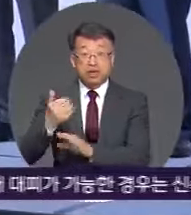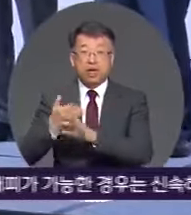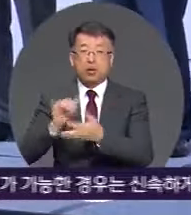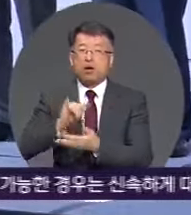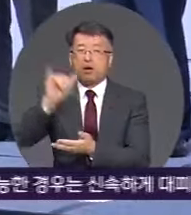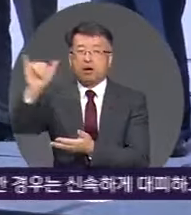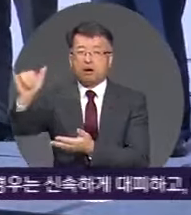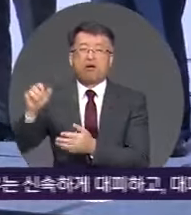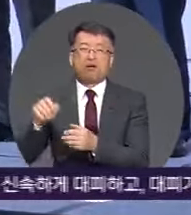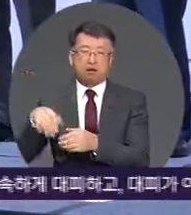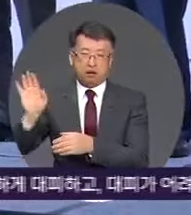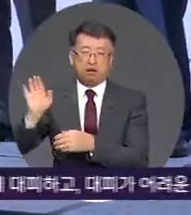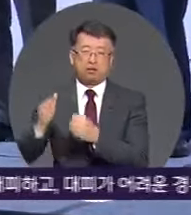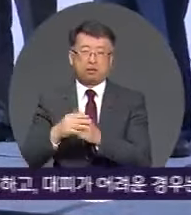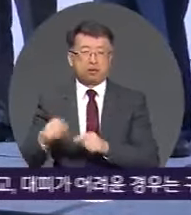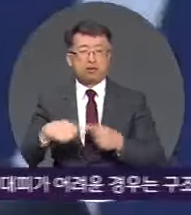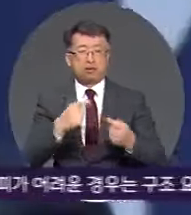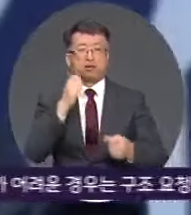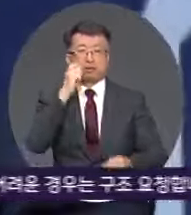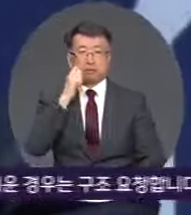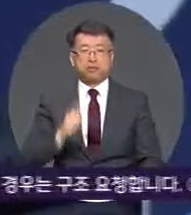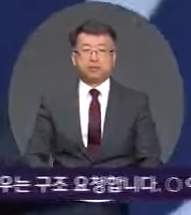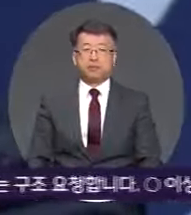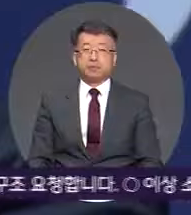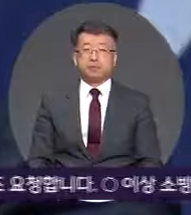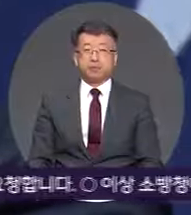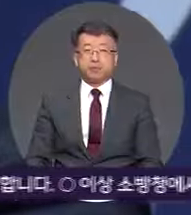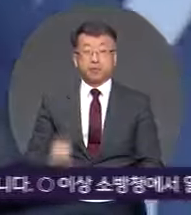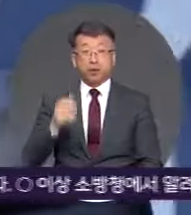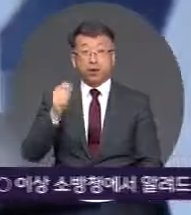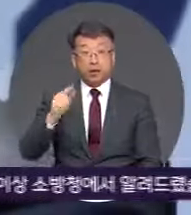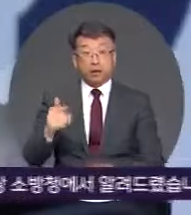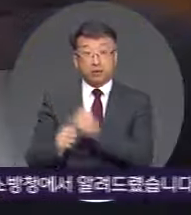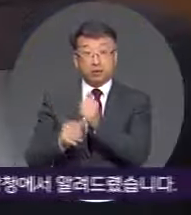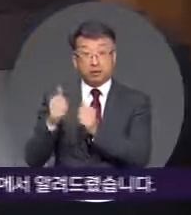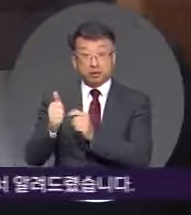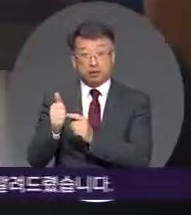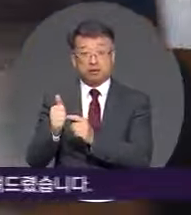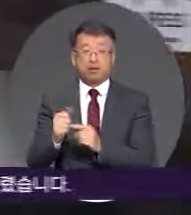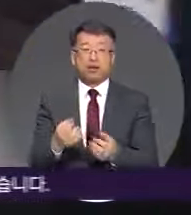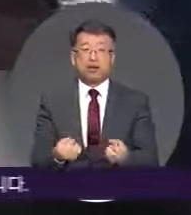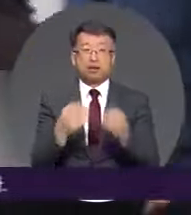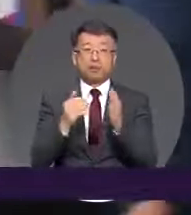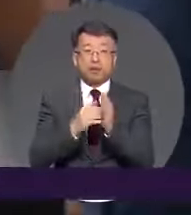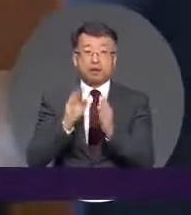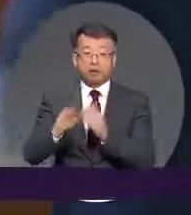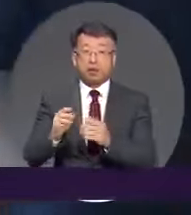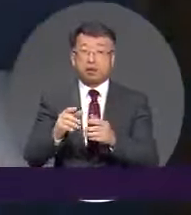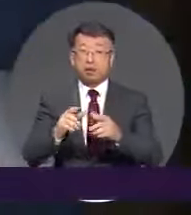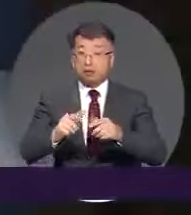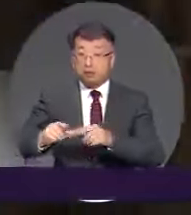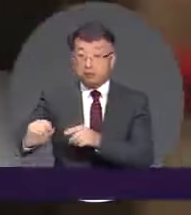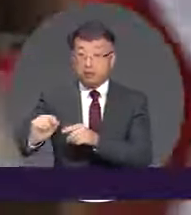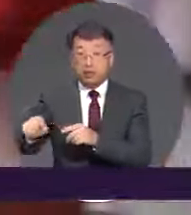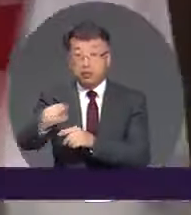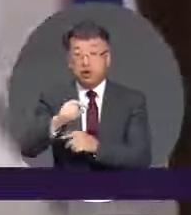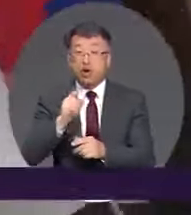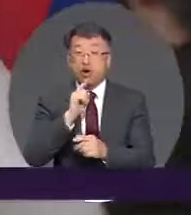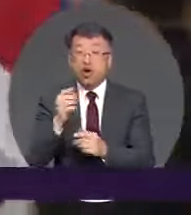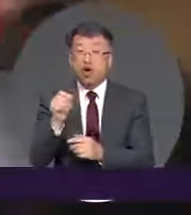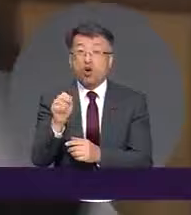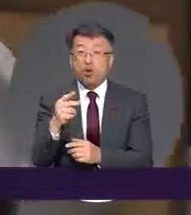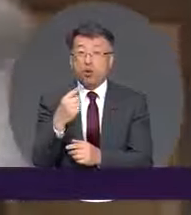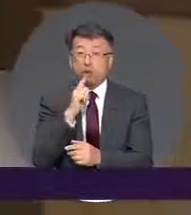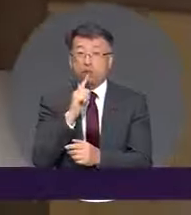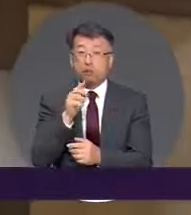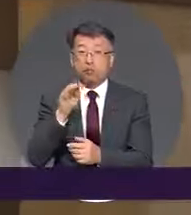해외 출장을 이유로 참석하지 않았습니다. 한편 한동훈 비대위원장은 행사 직후 지역 언론사를 제외한 언론